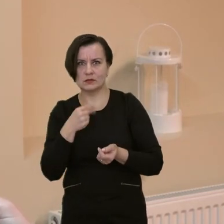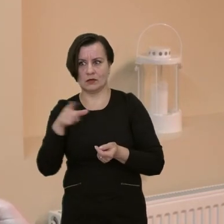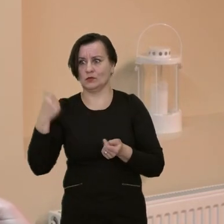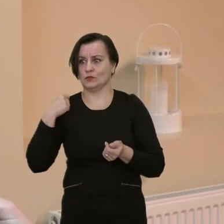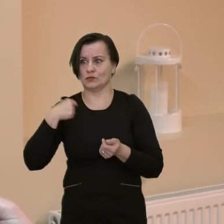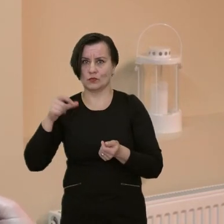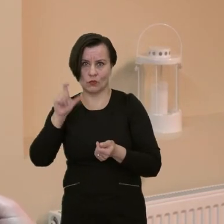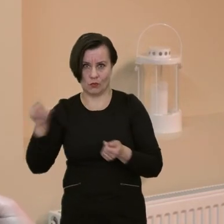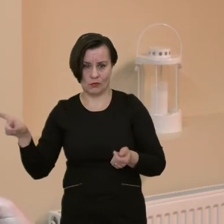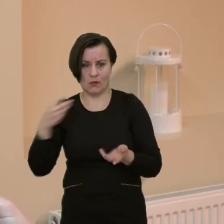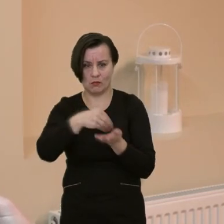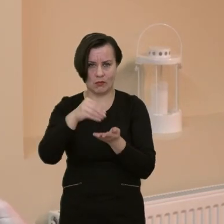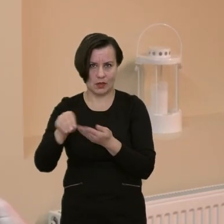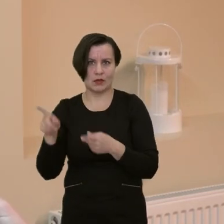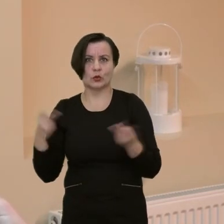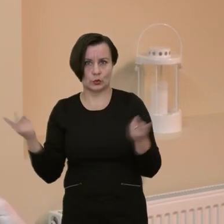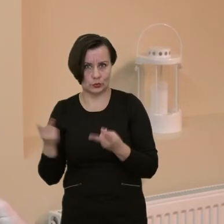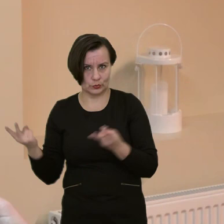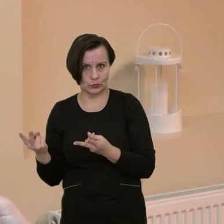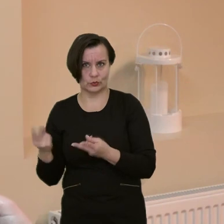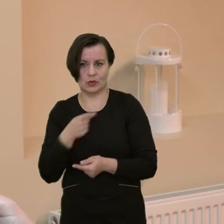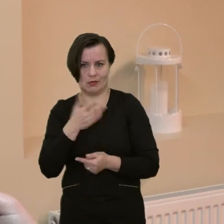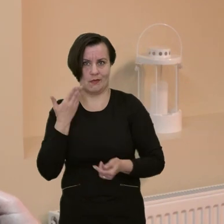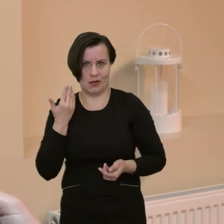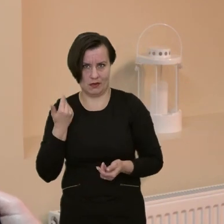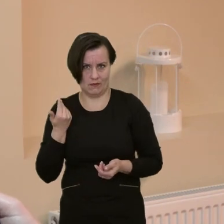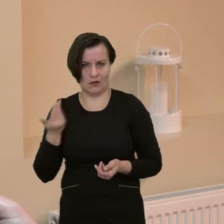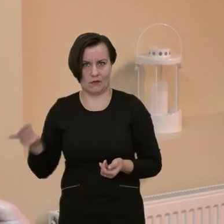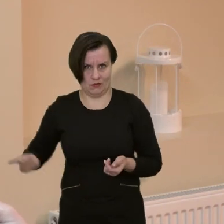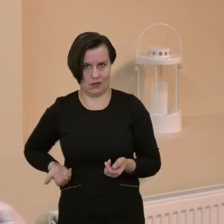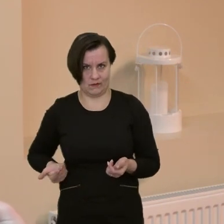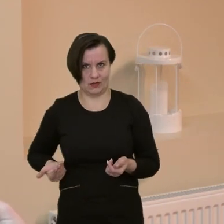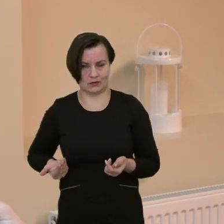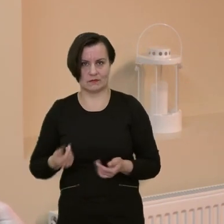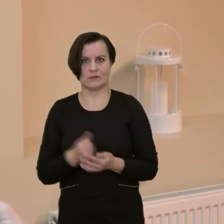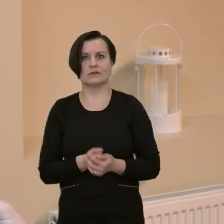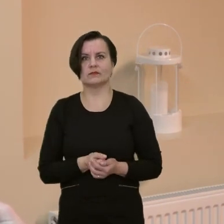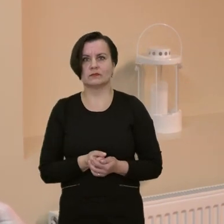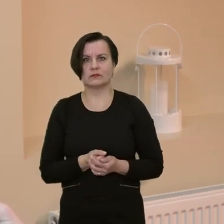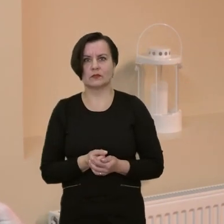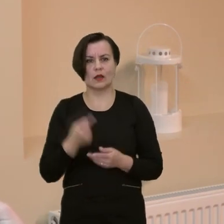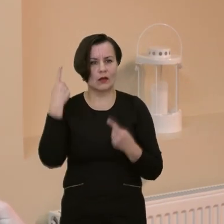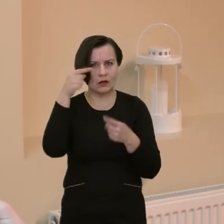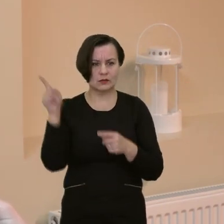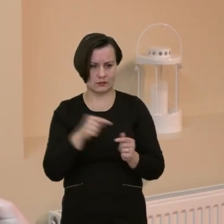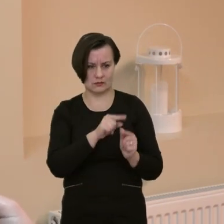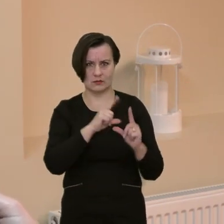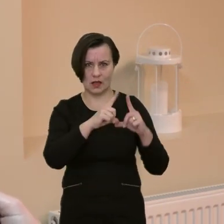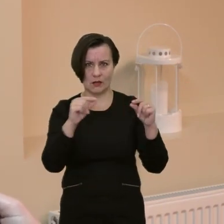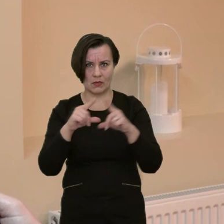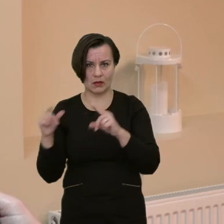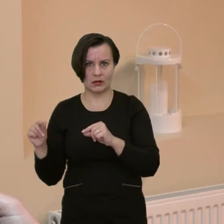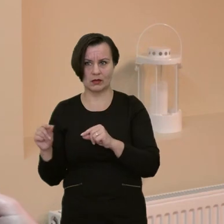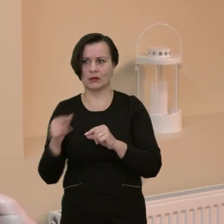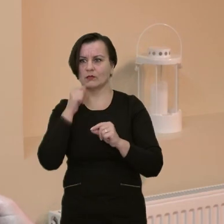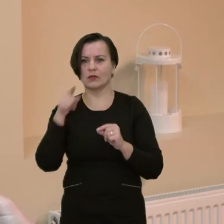ta egzistencija lengvesnė yra. O kitų amatininkų, sakyčiau, tuos produktus pristatyti, parduot,